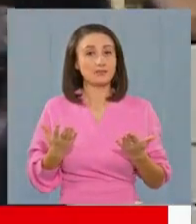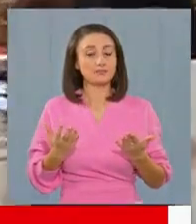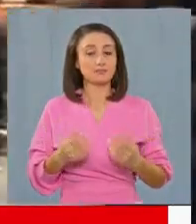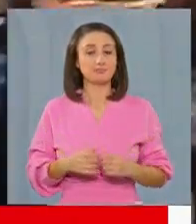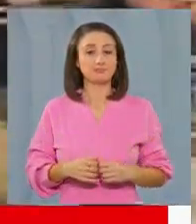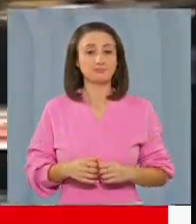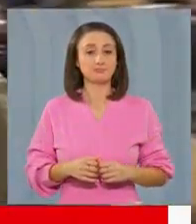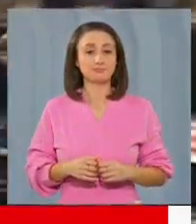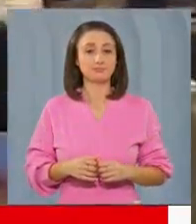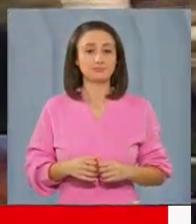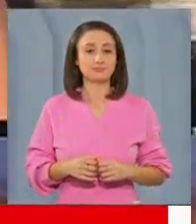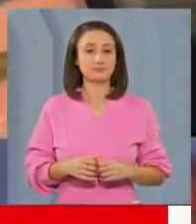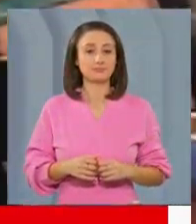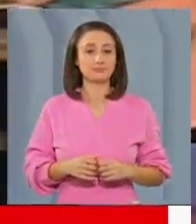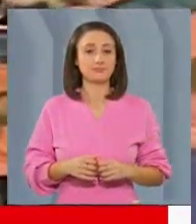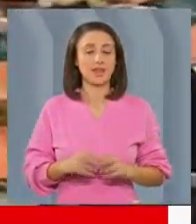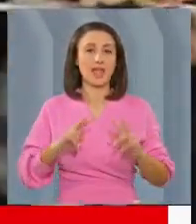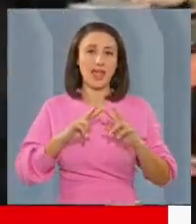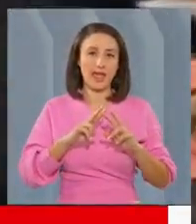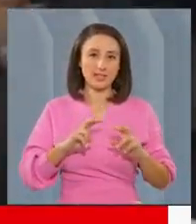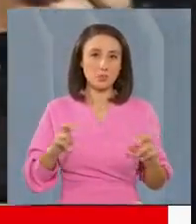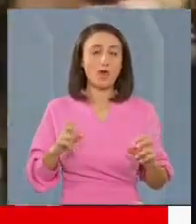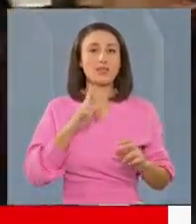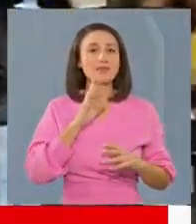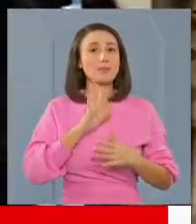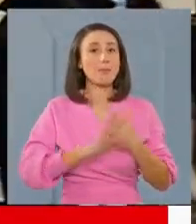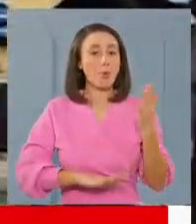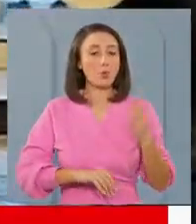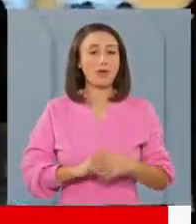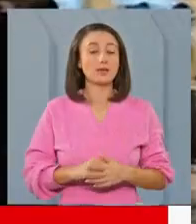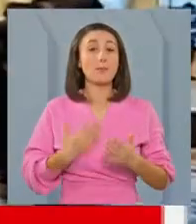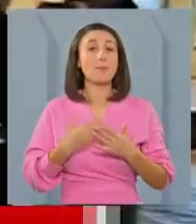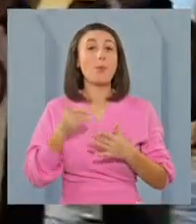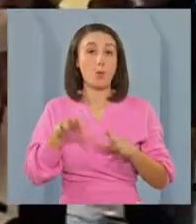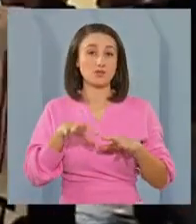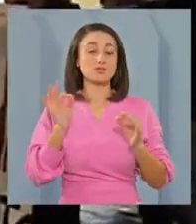desigur, exploatează muncitorii crunți și poluează și așa mai departe. Pentru asta se găsesc bani întotdeauna.